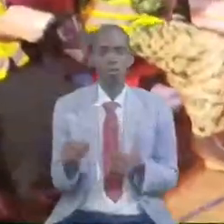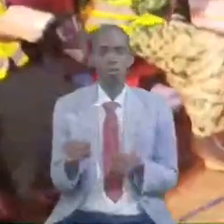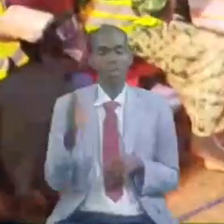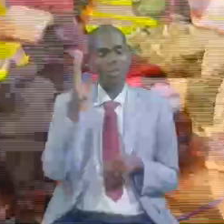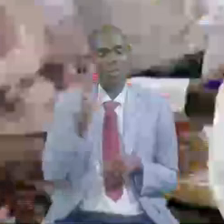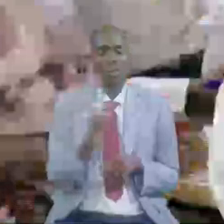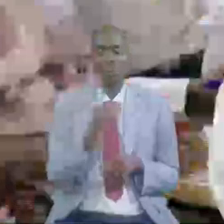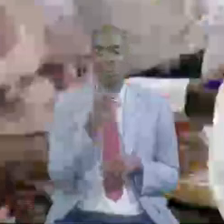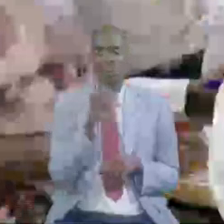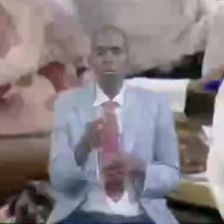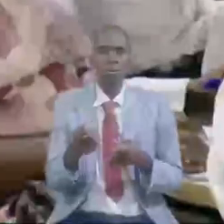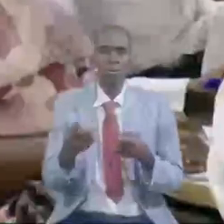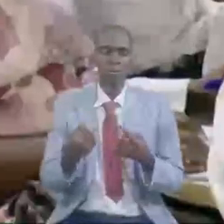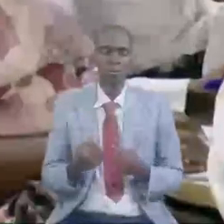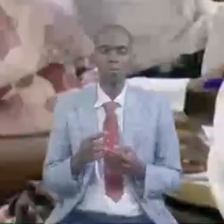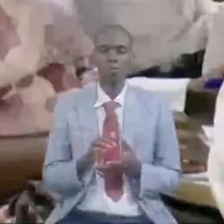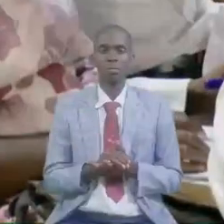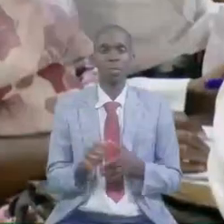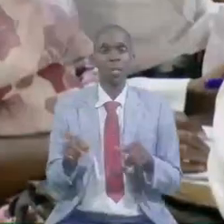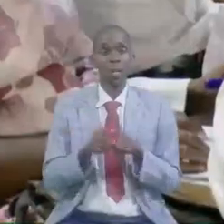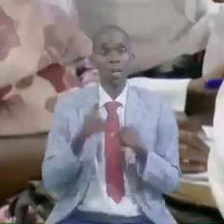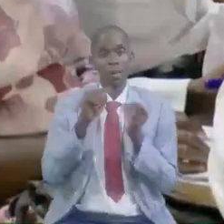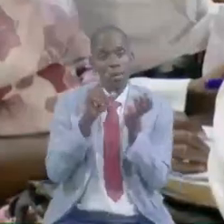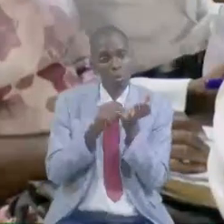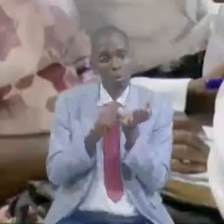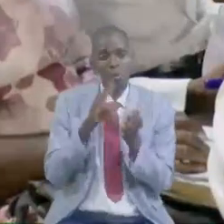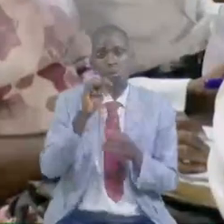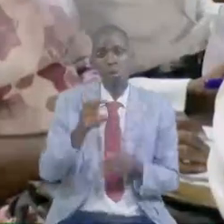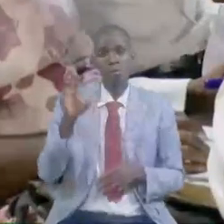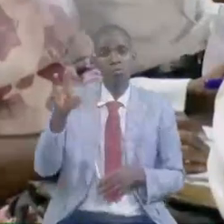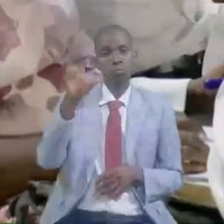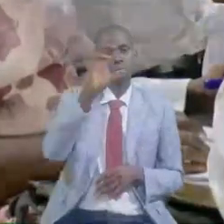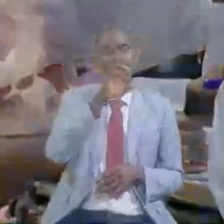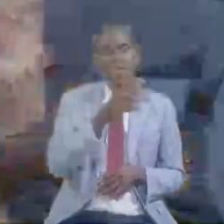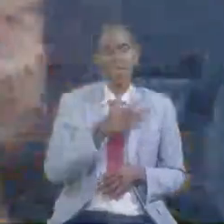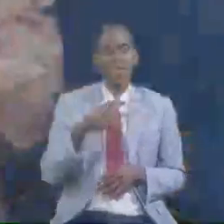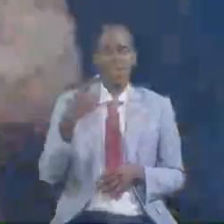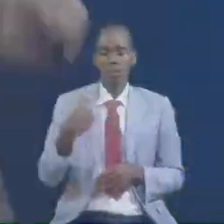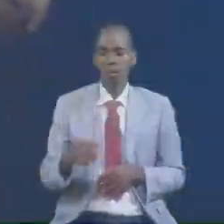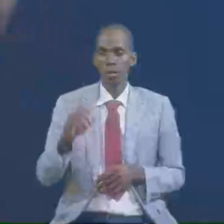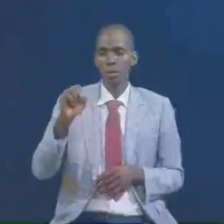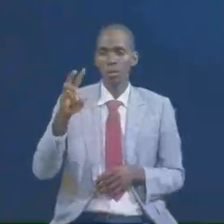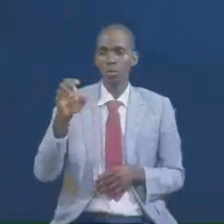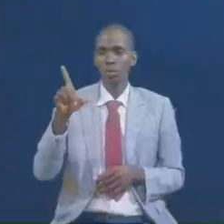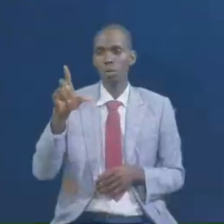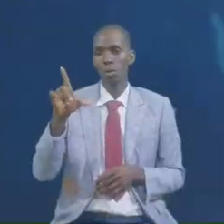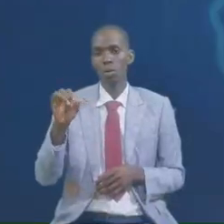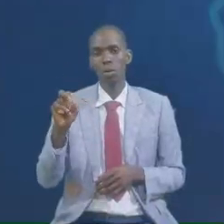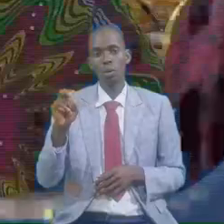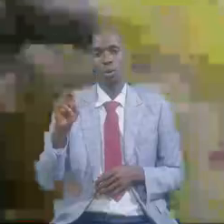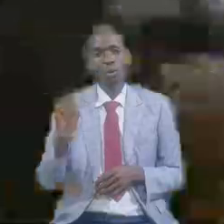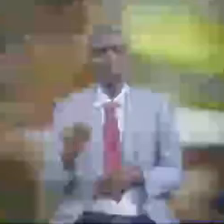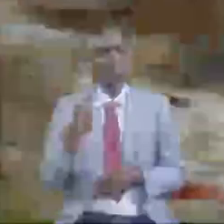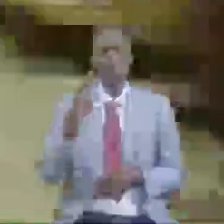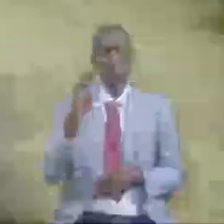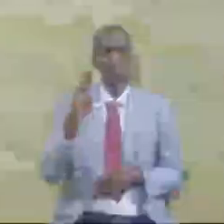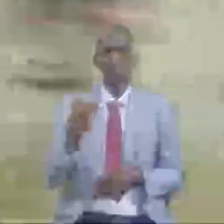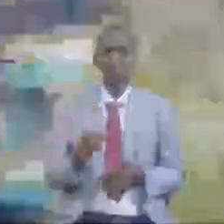n'a point d'effet. Lève la tête ici, si tu peux. Regarde la